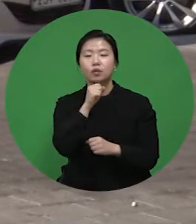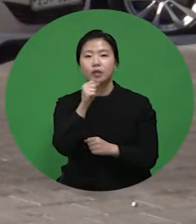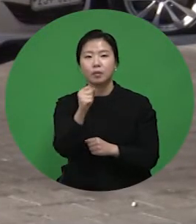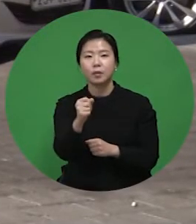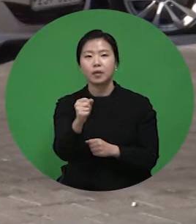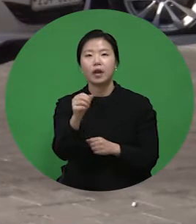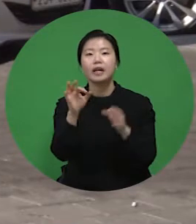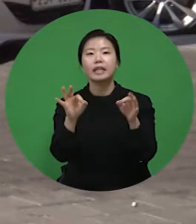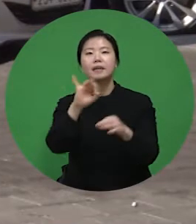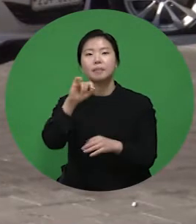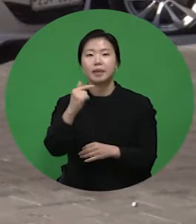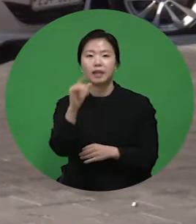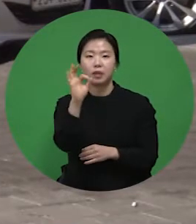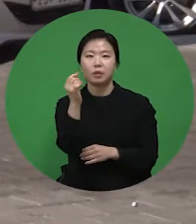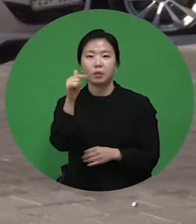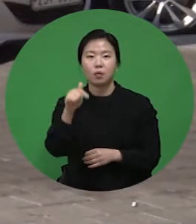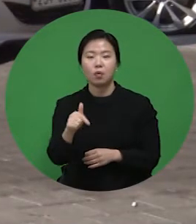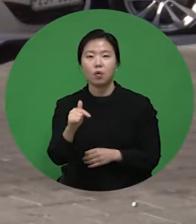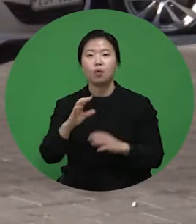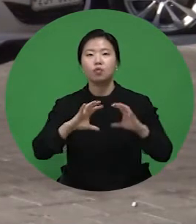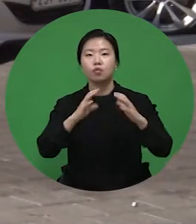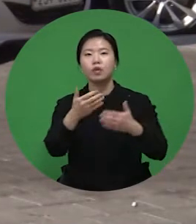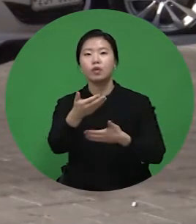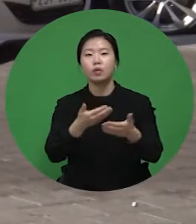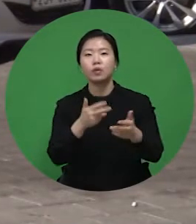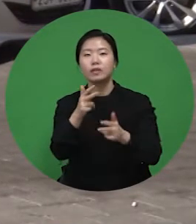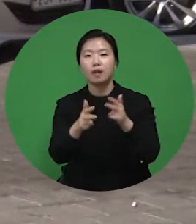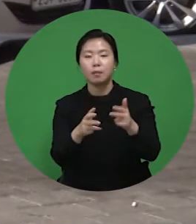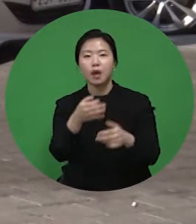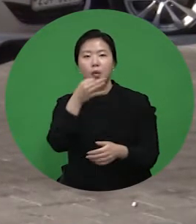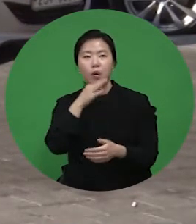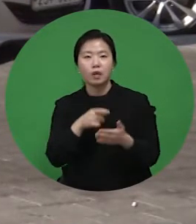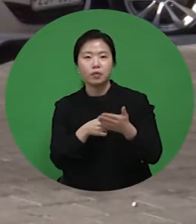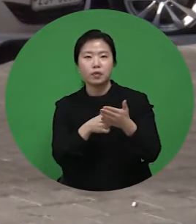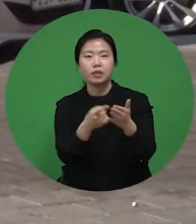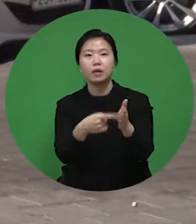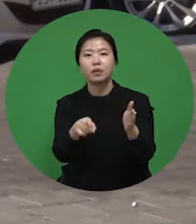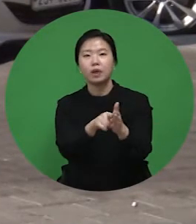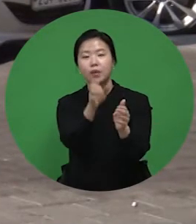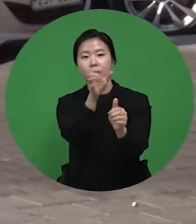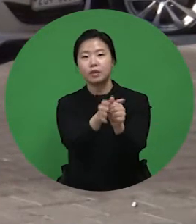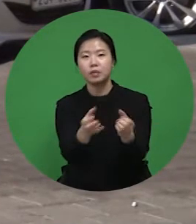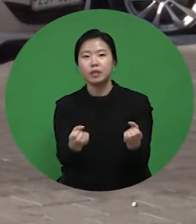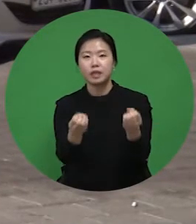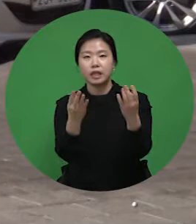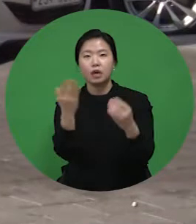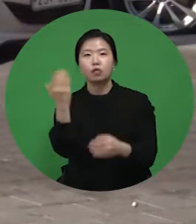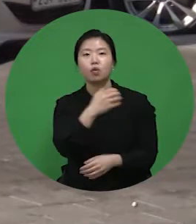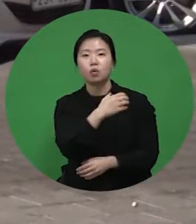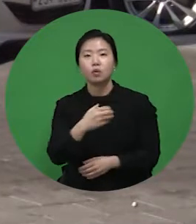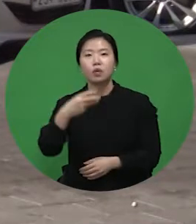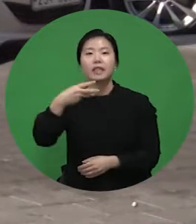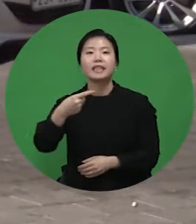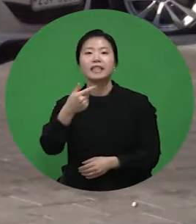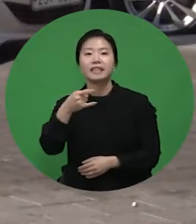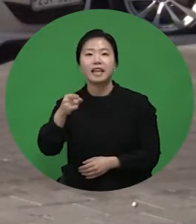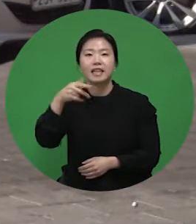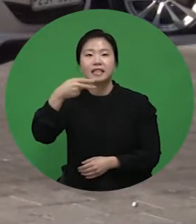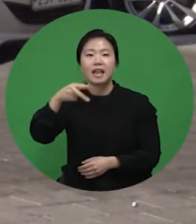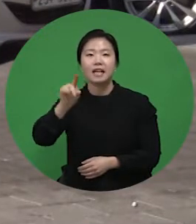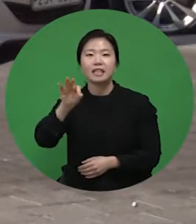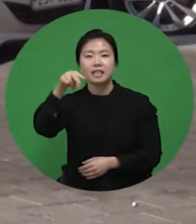안녕하세요. GBS 구민 리포터 김인옥입니다. 국제교류 사업의 효과적인 추진을 위한 위촉식이